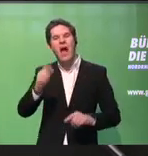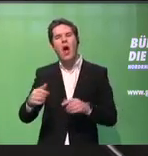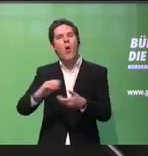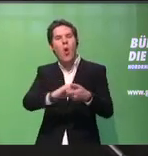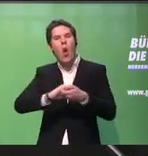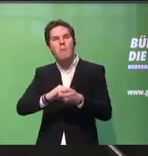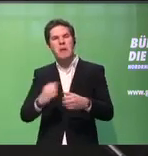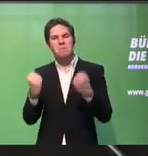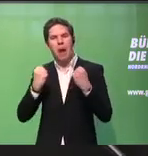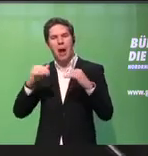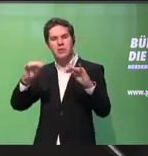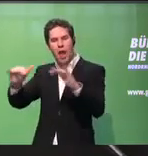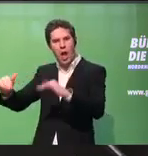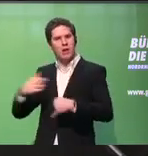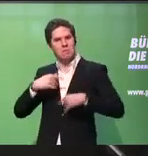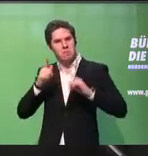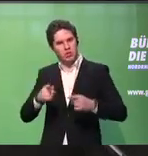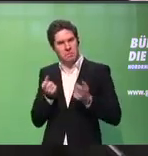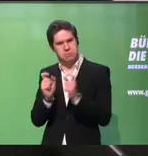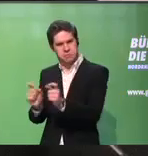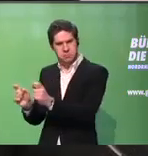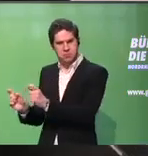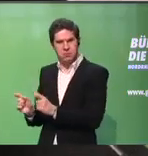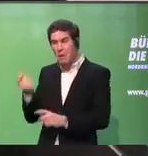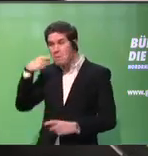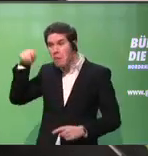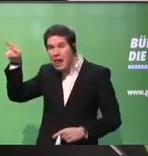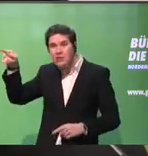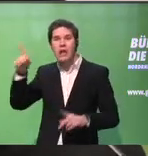in Schranken weisen. In Berlin genauso wie in Brüssel.